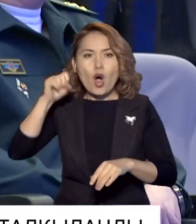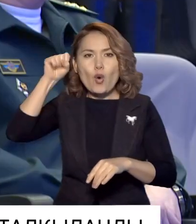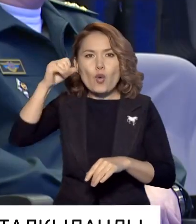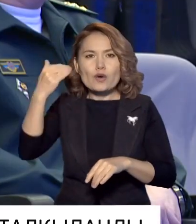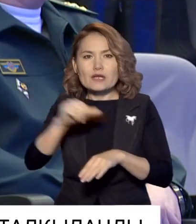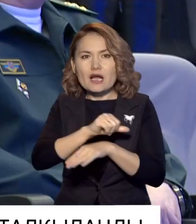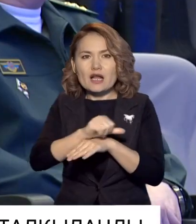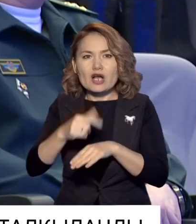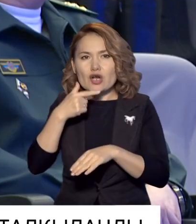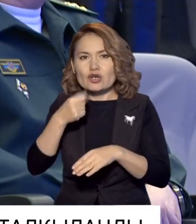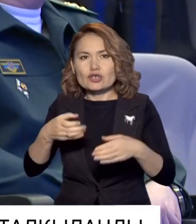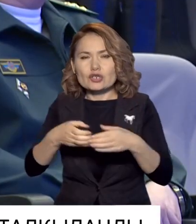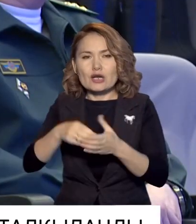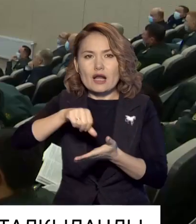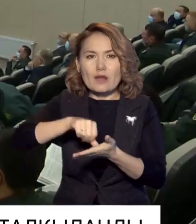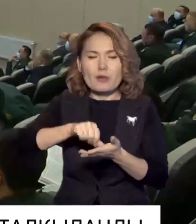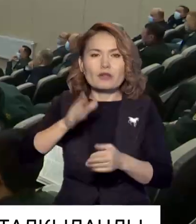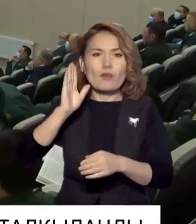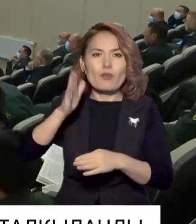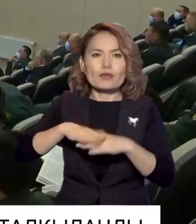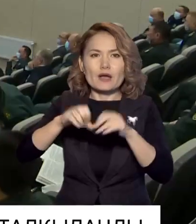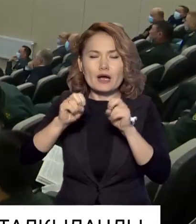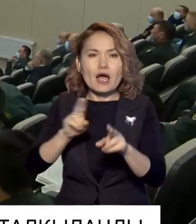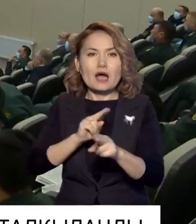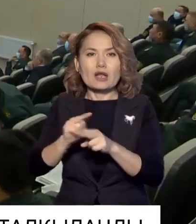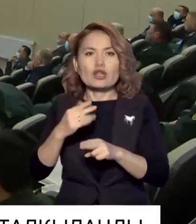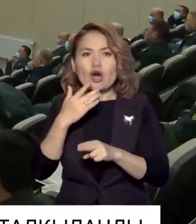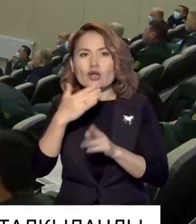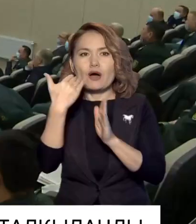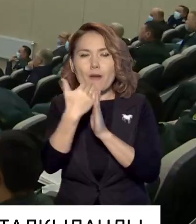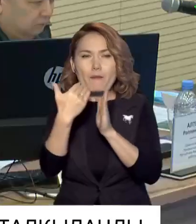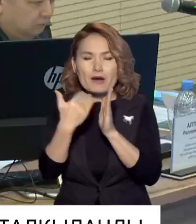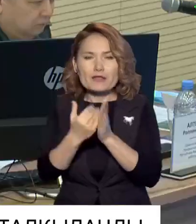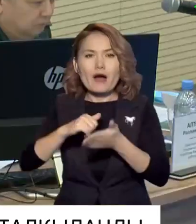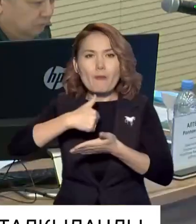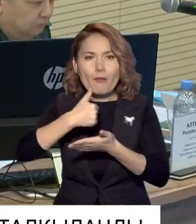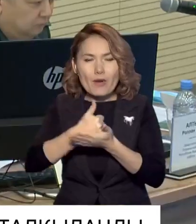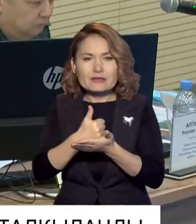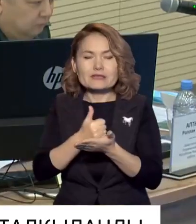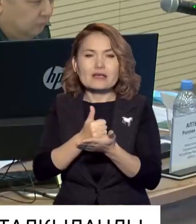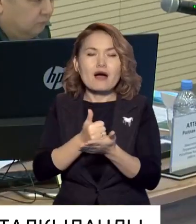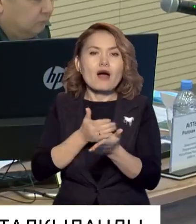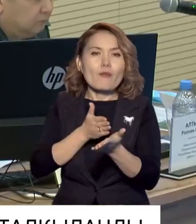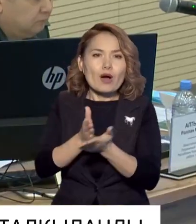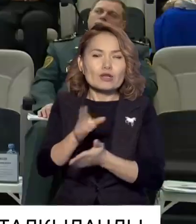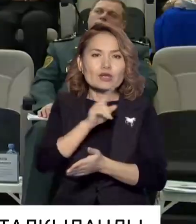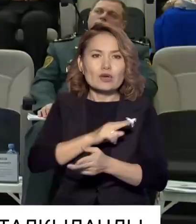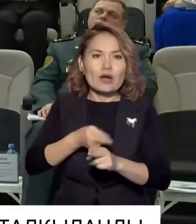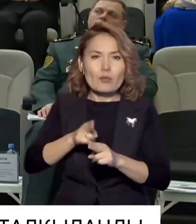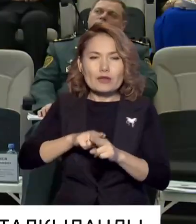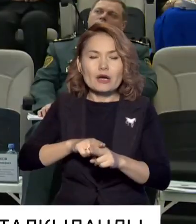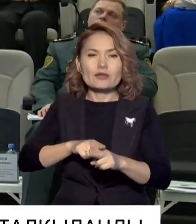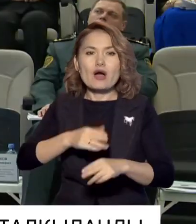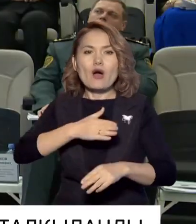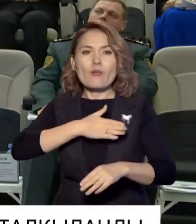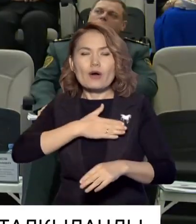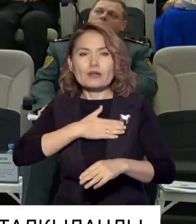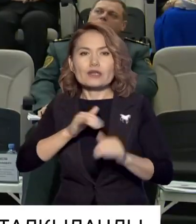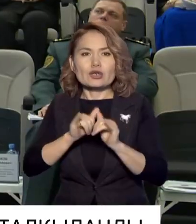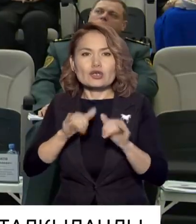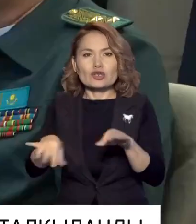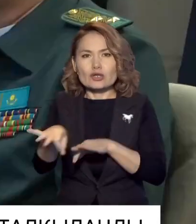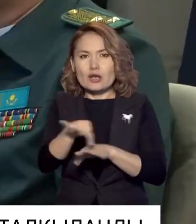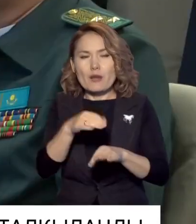Өзбекстан шекарашылары қатысты. Болашақта маман даярлауда ұлттық бағдарламалар басты бағыт болмақ, әсіресе мәңгілік ел идеясы мен рухани жаңғыру